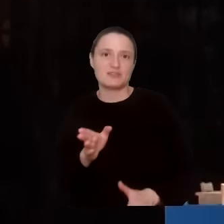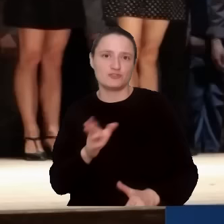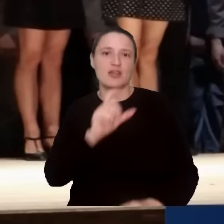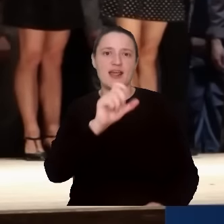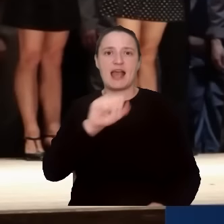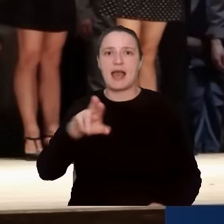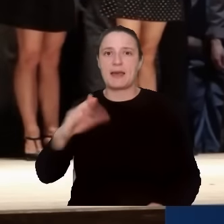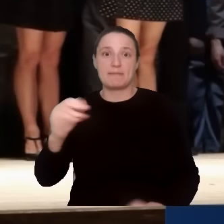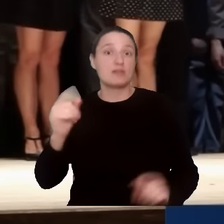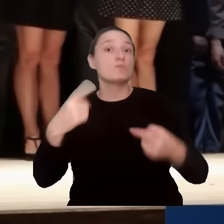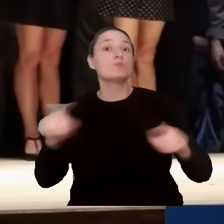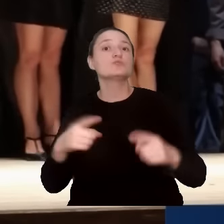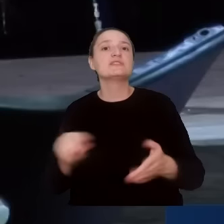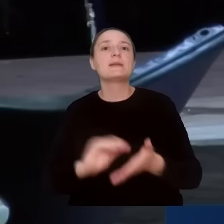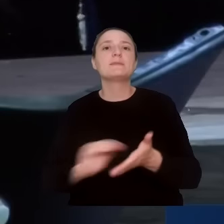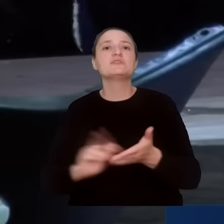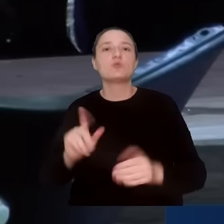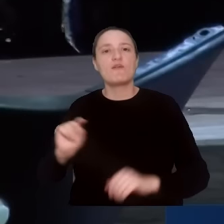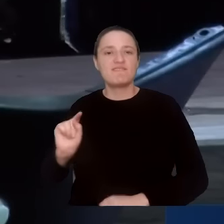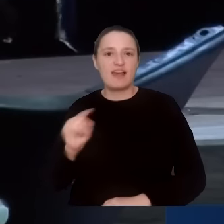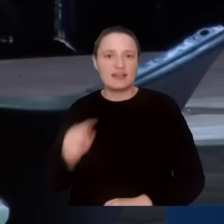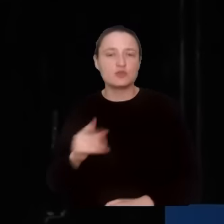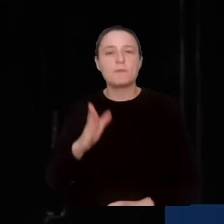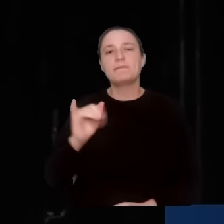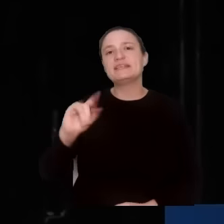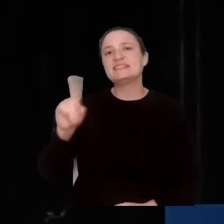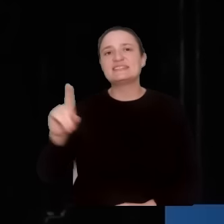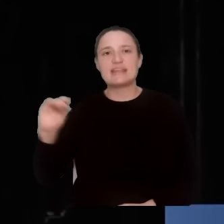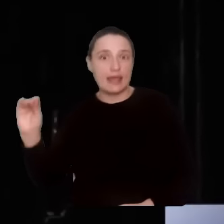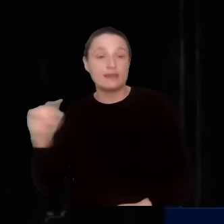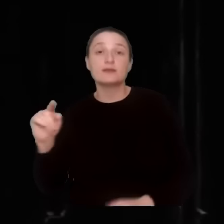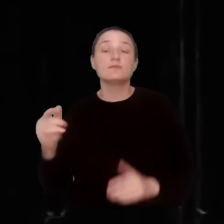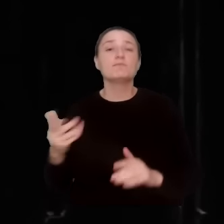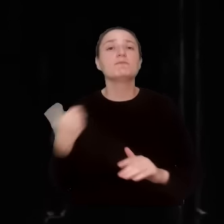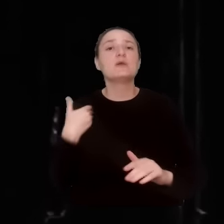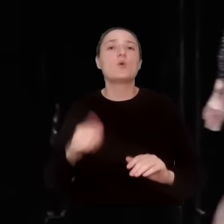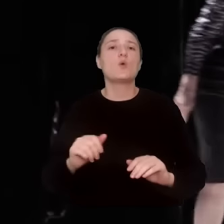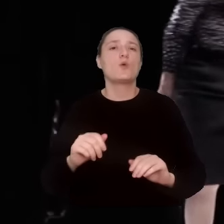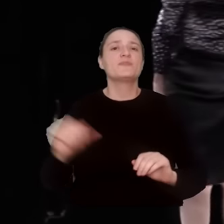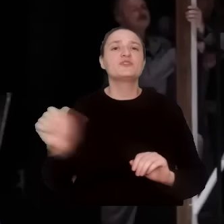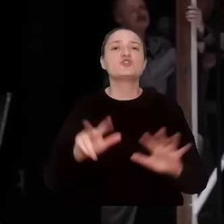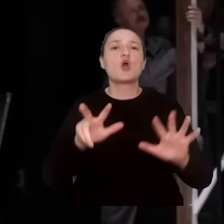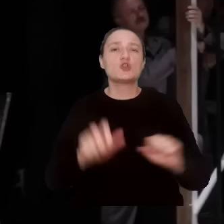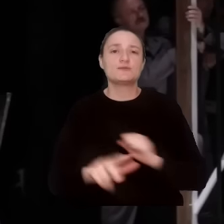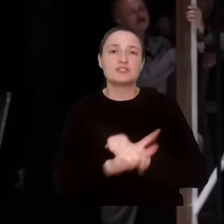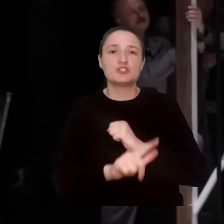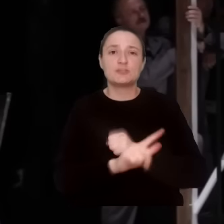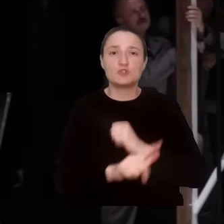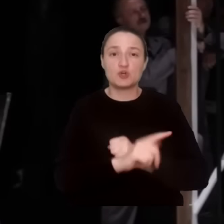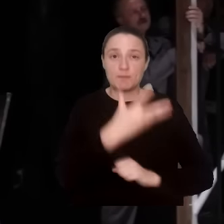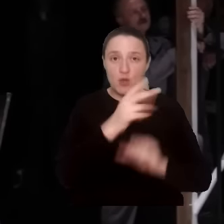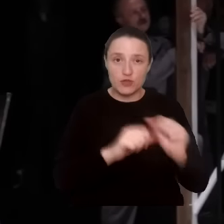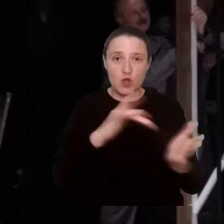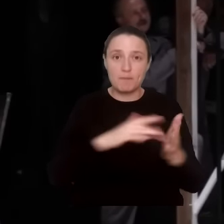Muzykę do opery Carmen napisał francuski kompozytor Georges Bizet. Jej prapremiera odbyła się 3 marca 1875 roku w Paryżu.